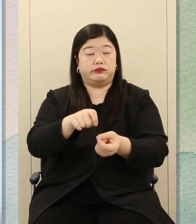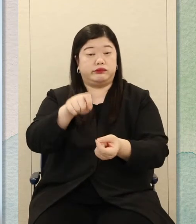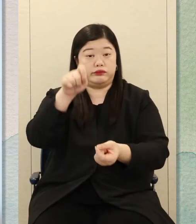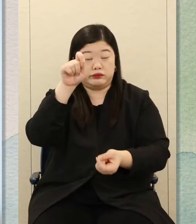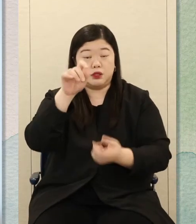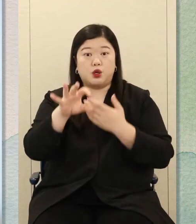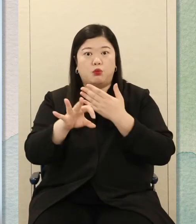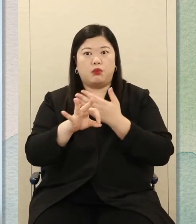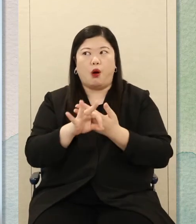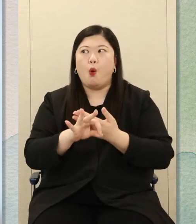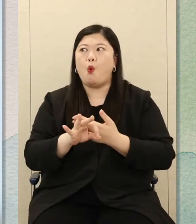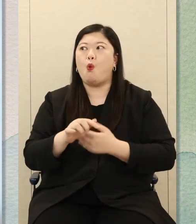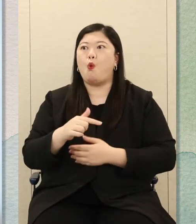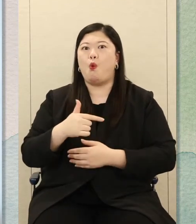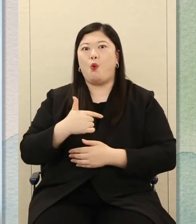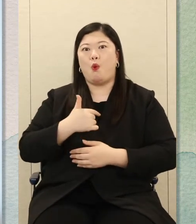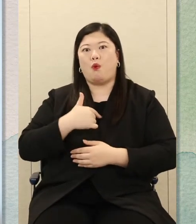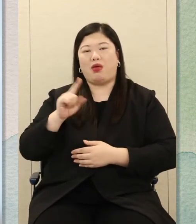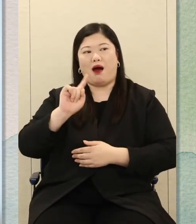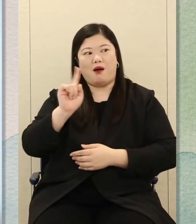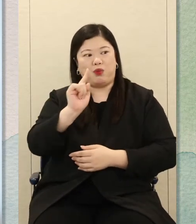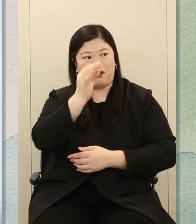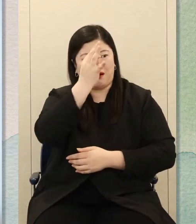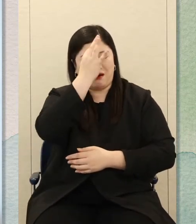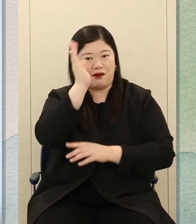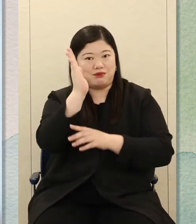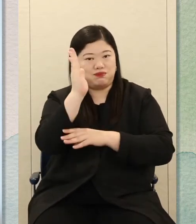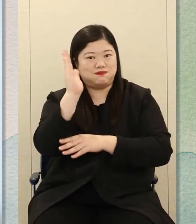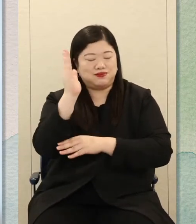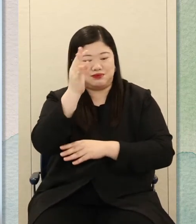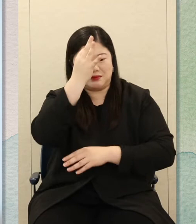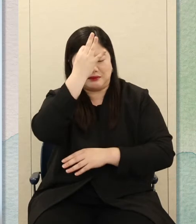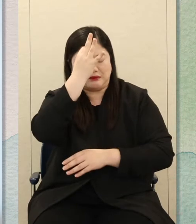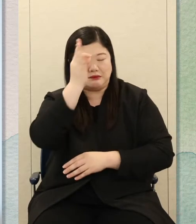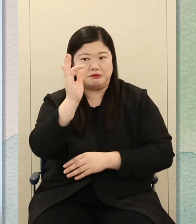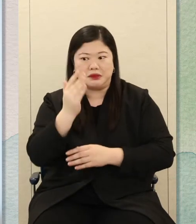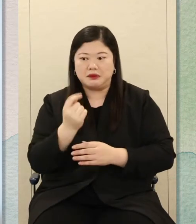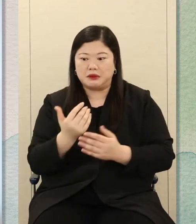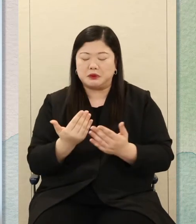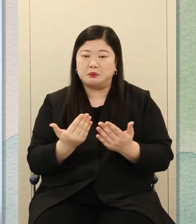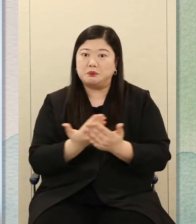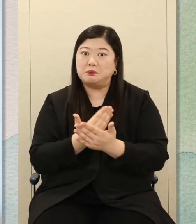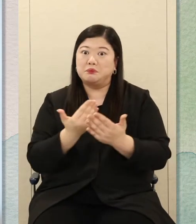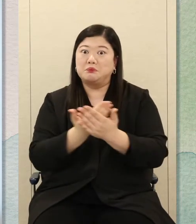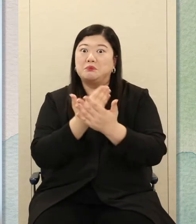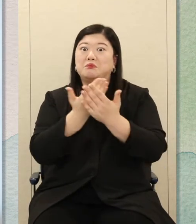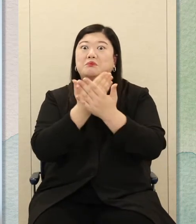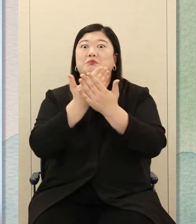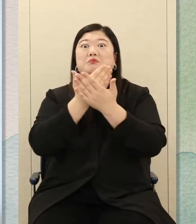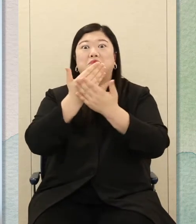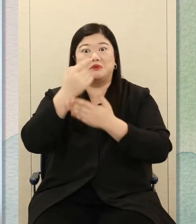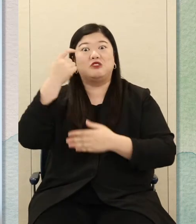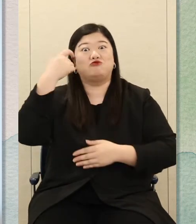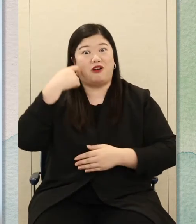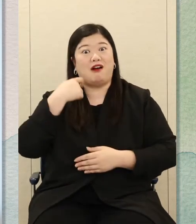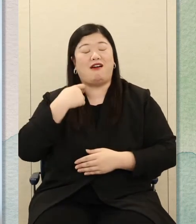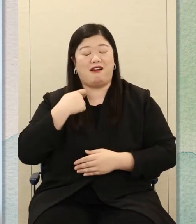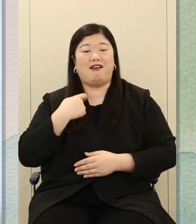있는 이렇게 뻔뻔한 말을 할 수 있는 그런 인물이구나, 그런 사람이었구나. 그게